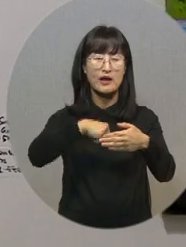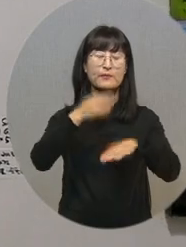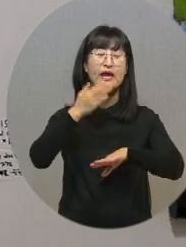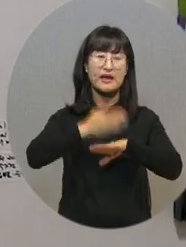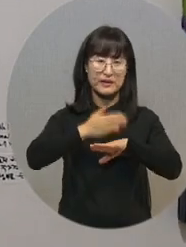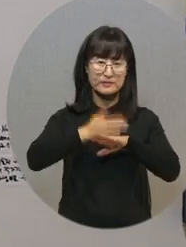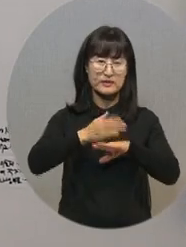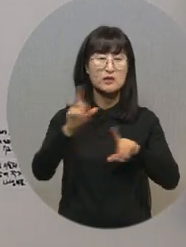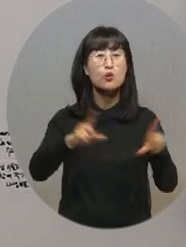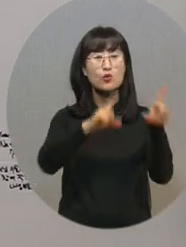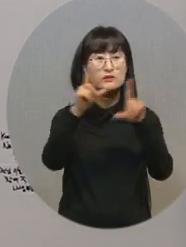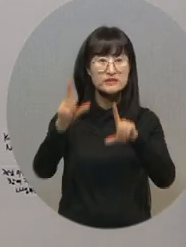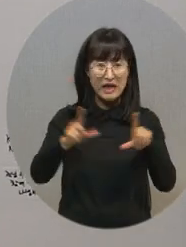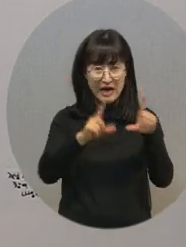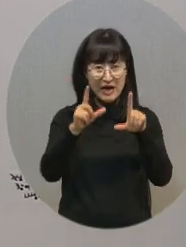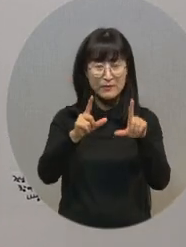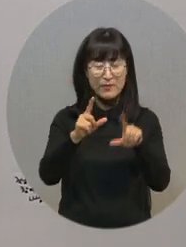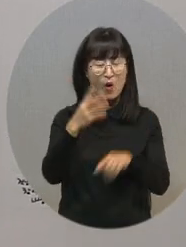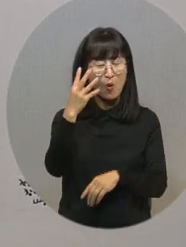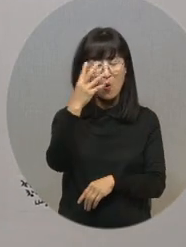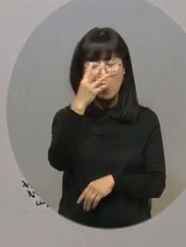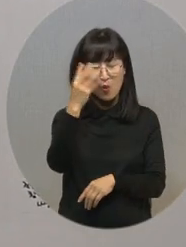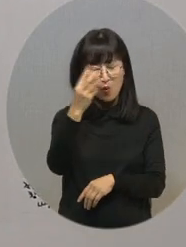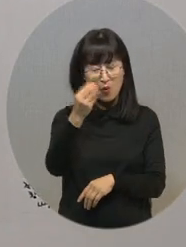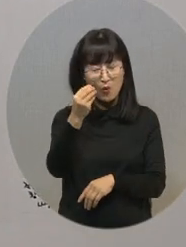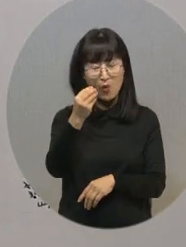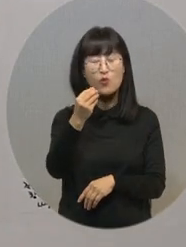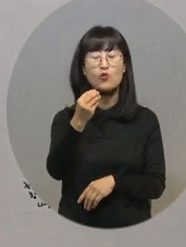삶에 대한 경애를 담고 있습니다.